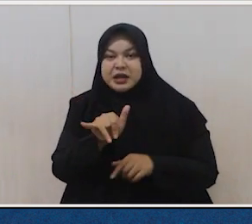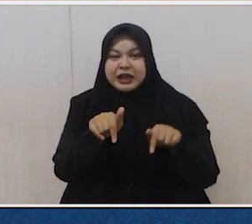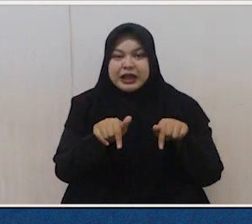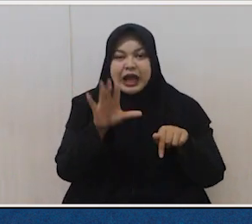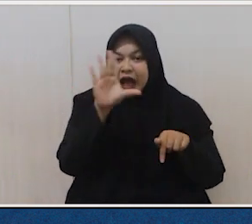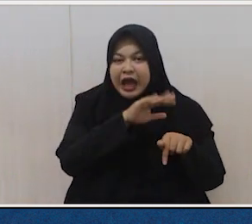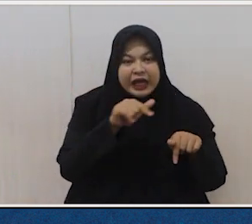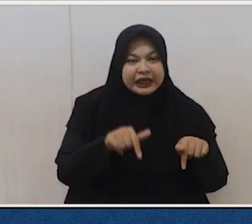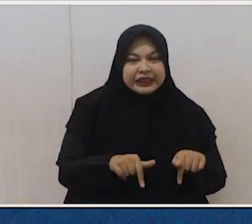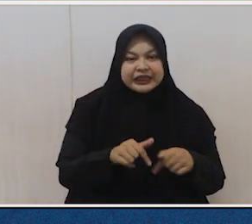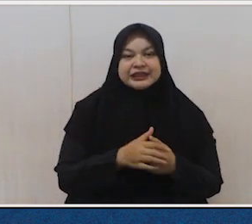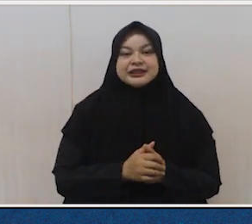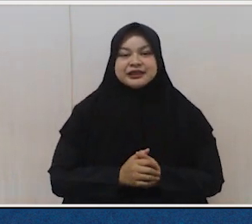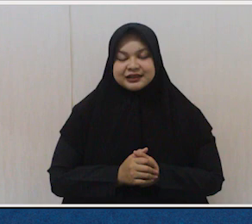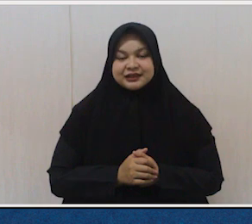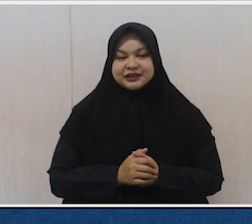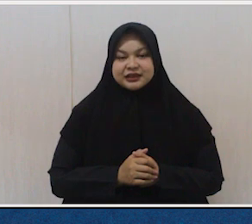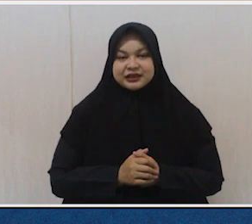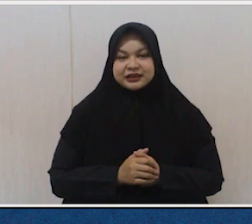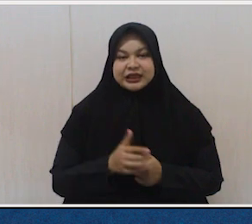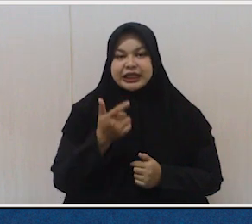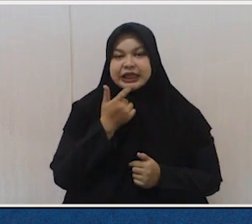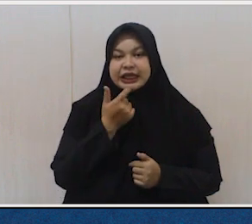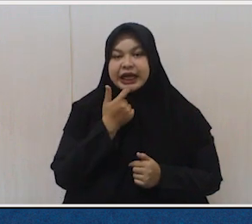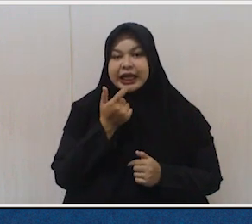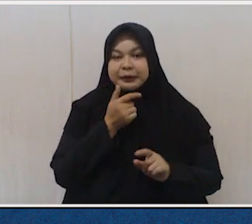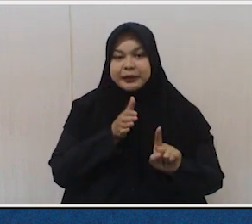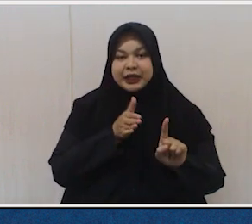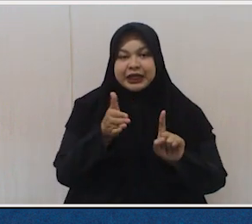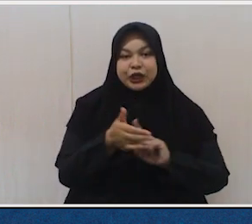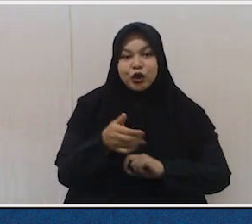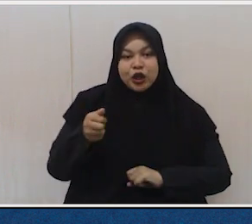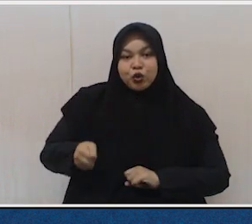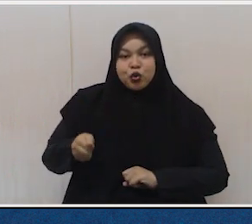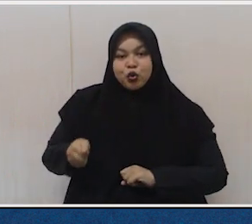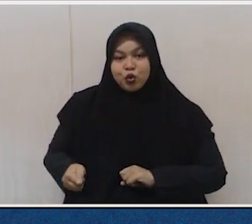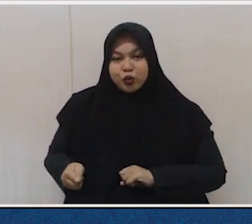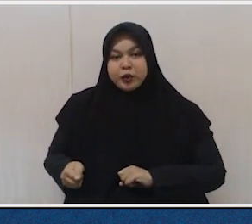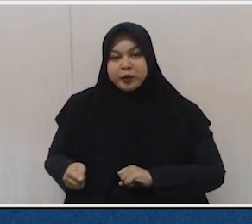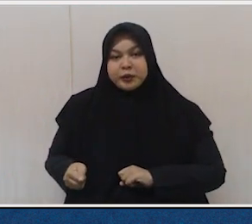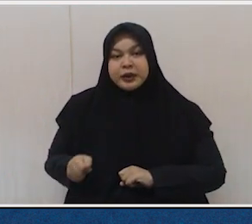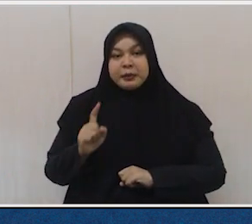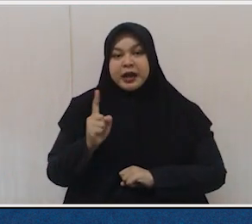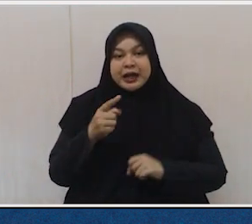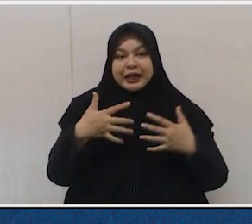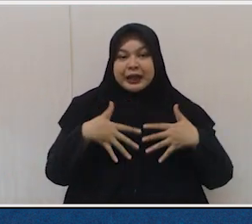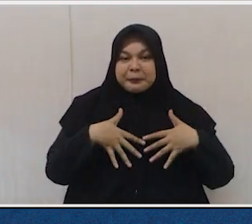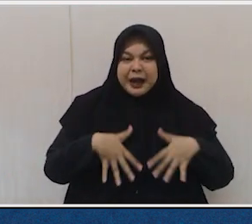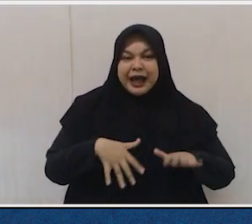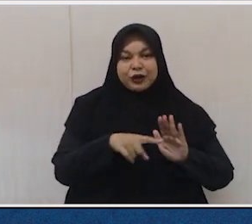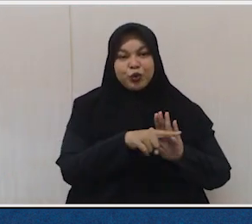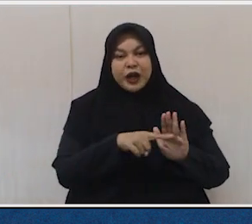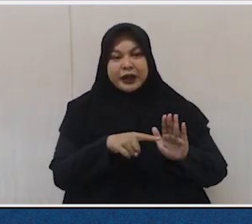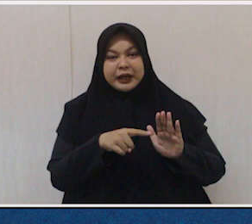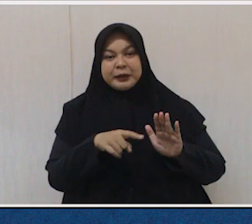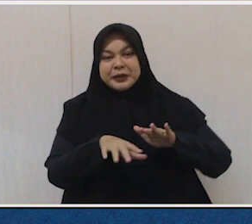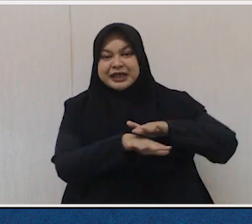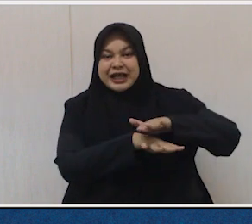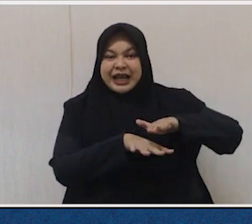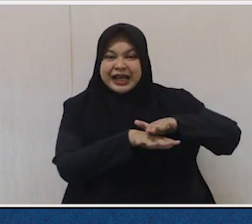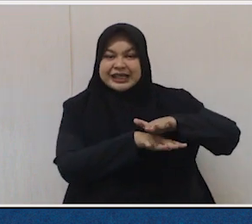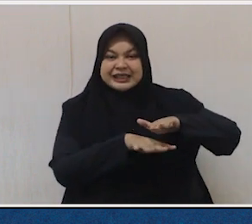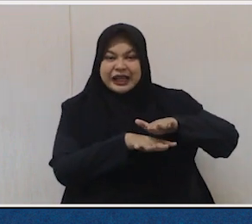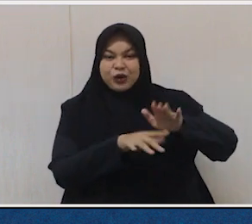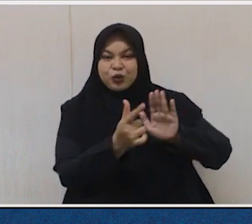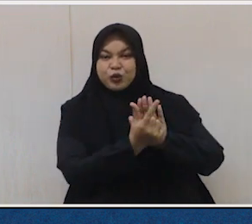ya Ee terkait ee Apa pelindungan hukum itu bahkan memang kelemahan kelemahan yang mendasar lagi adalah undang-undang ini